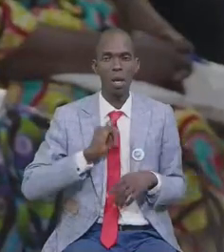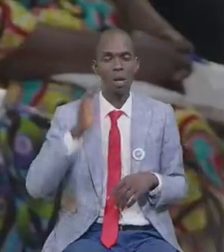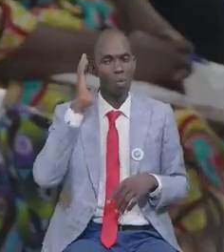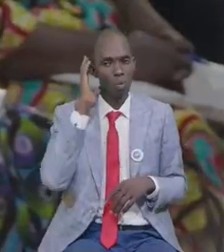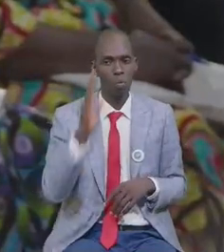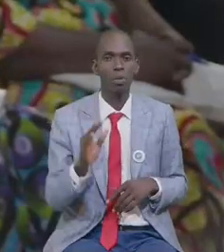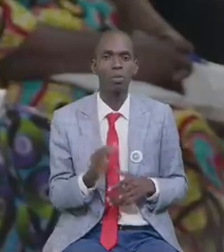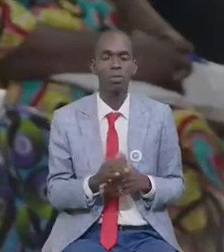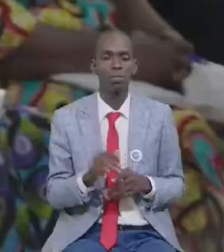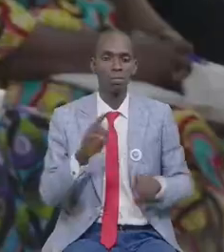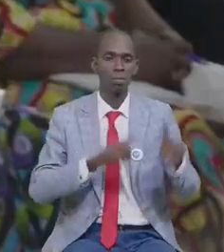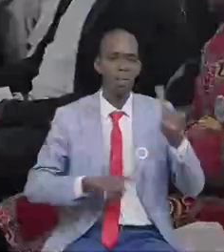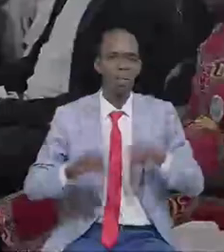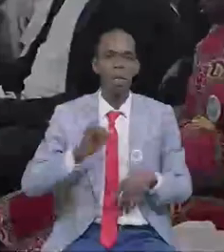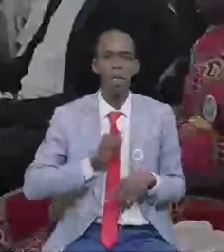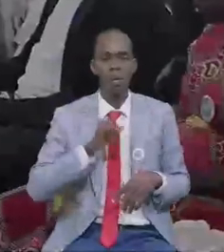Je dois.